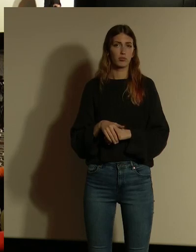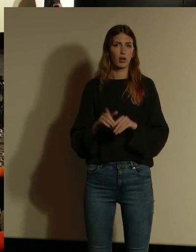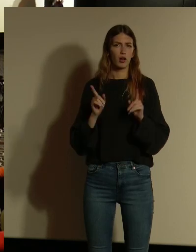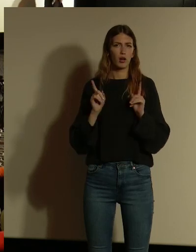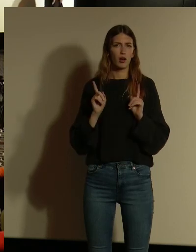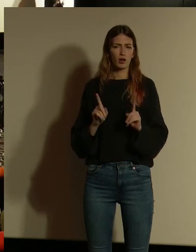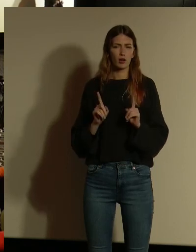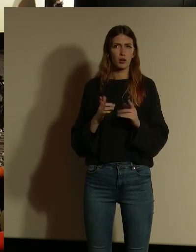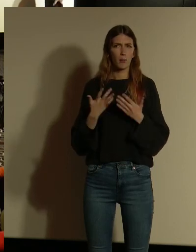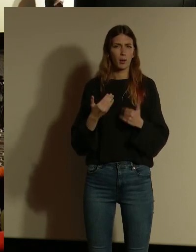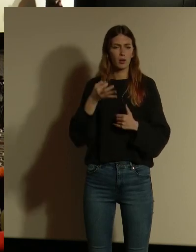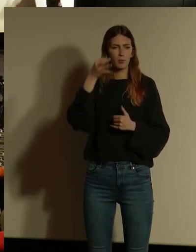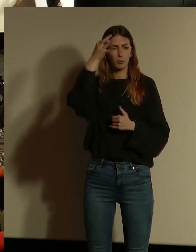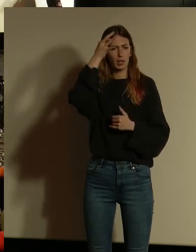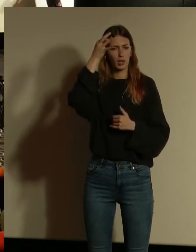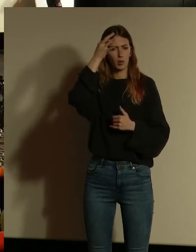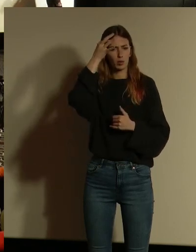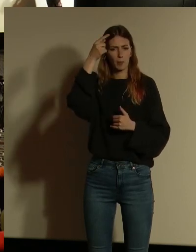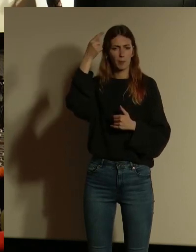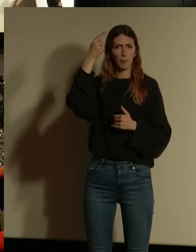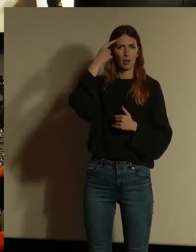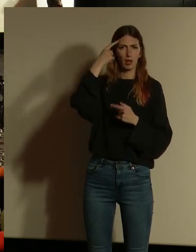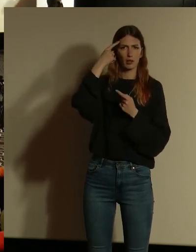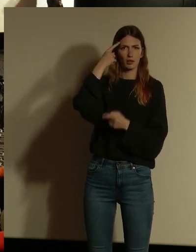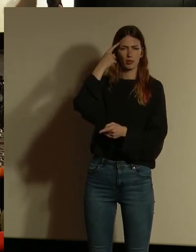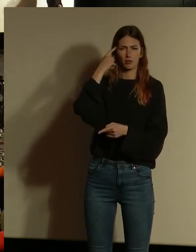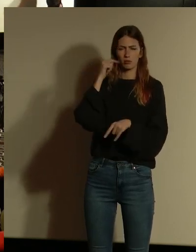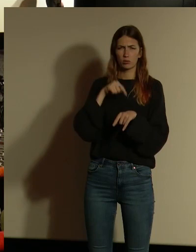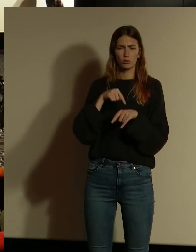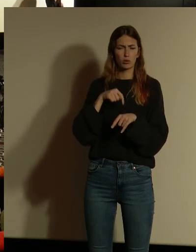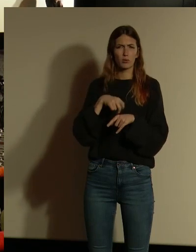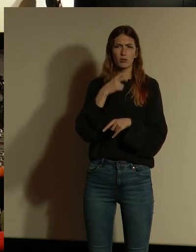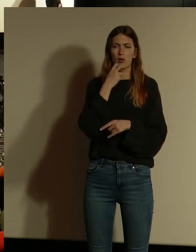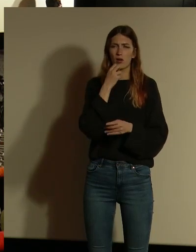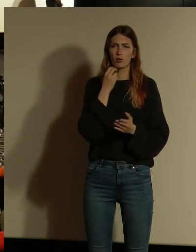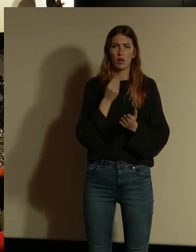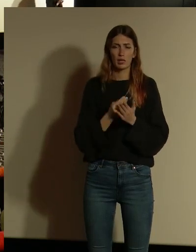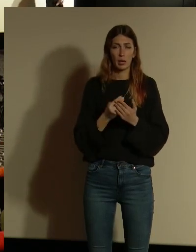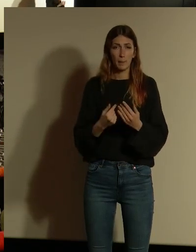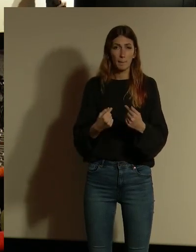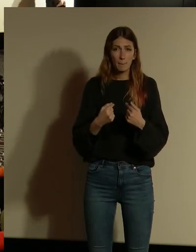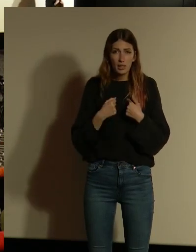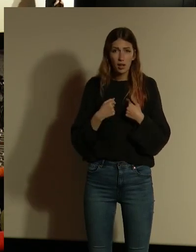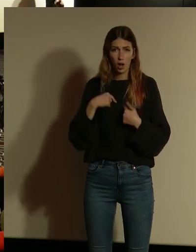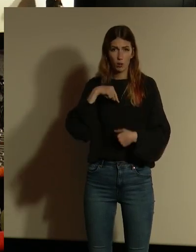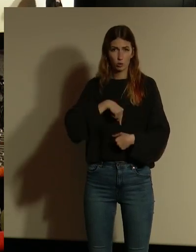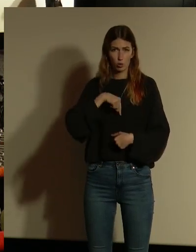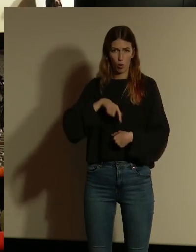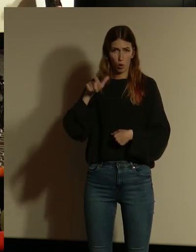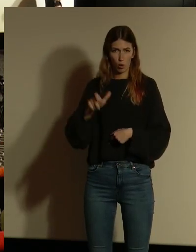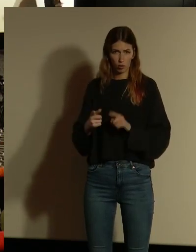Aga kui ma nüüd tagantjärgi mõtlen, siis see on minu meelest naeruväärne, et mina pidin psühholoogi juures